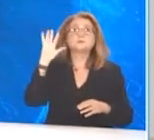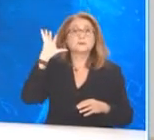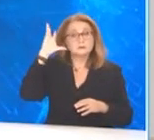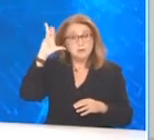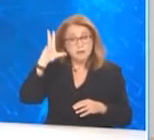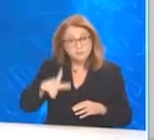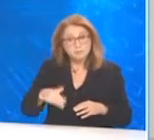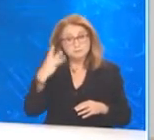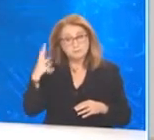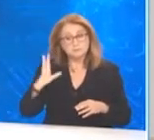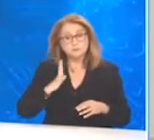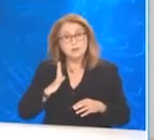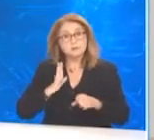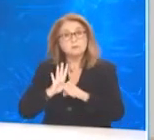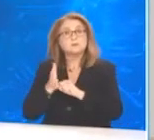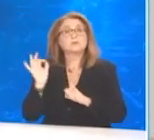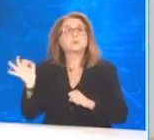καθημερινά.